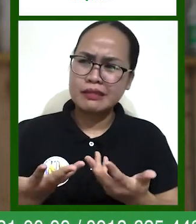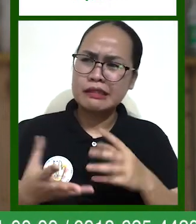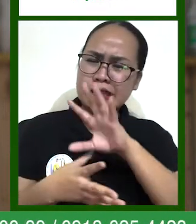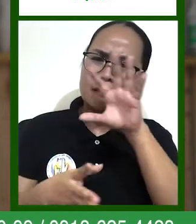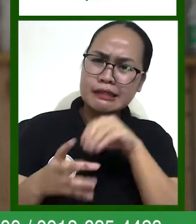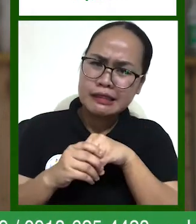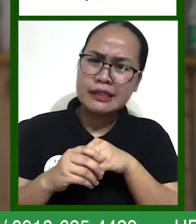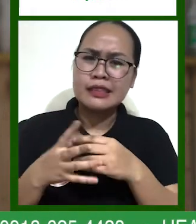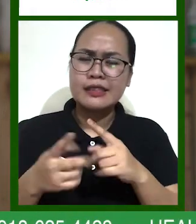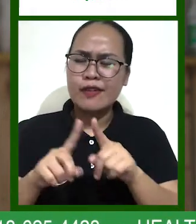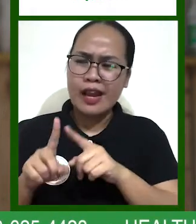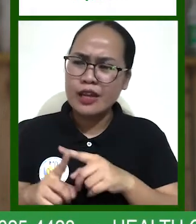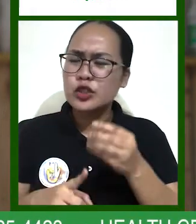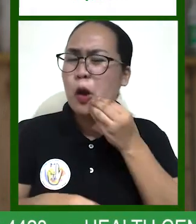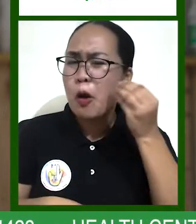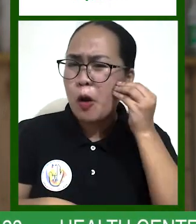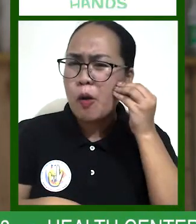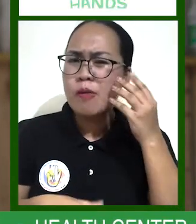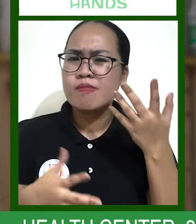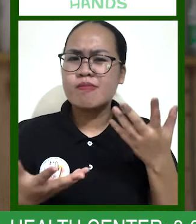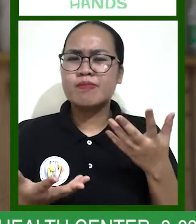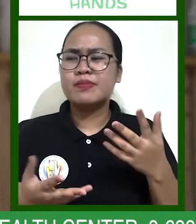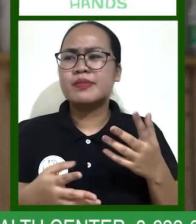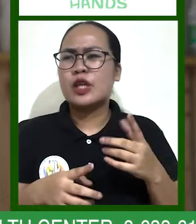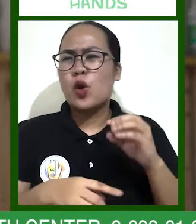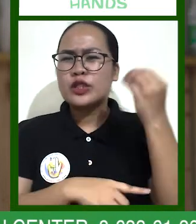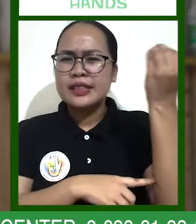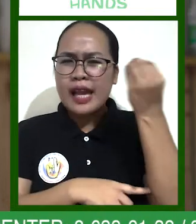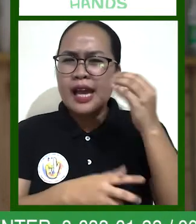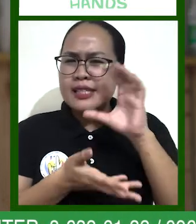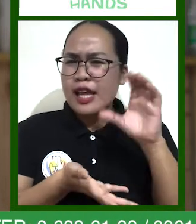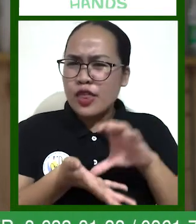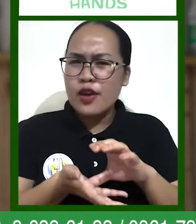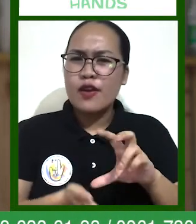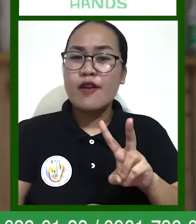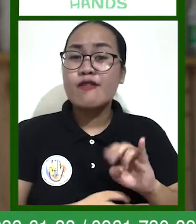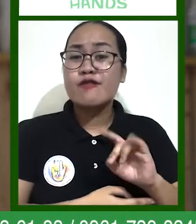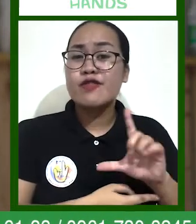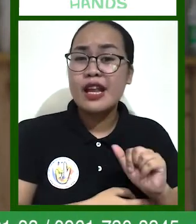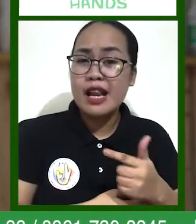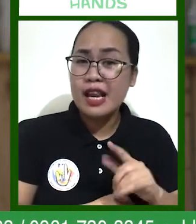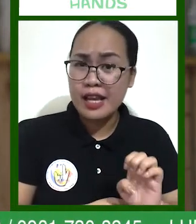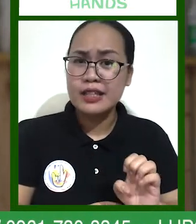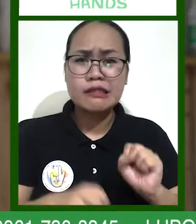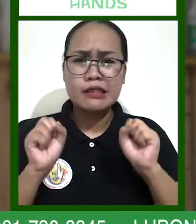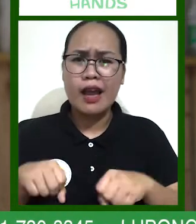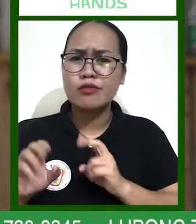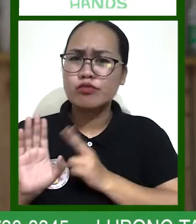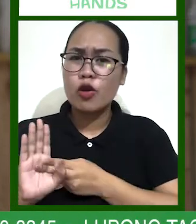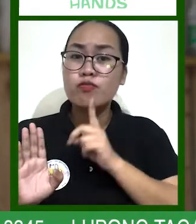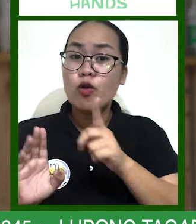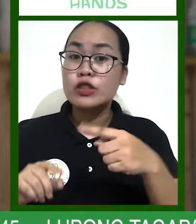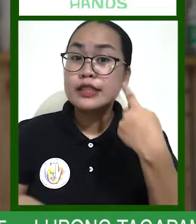ng village, residente ng Ortigas Center, ay makasama din po, no? At dahil dito sa pagsama nila sa ating